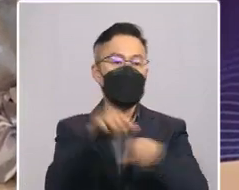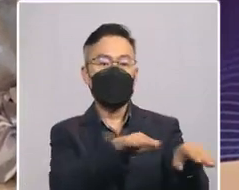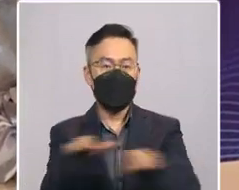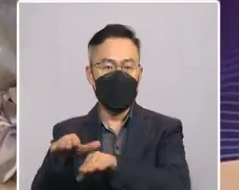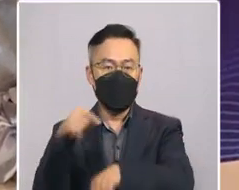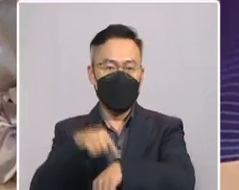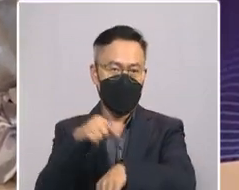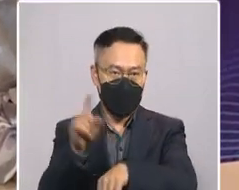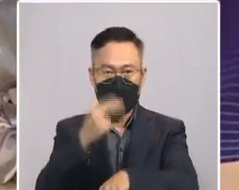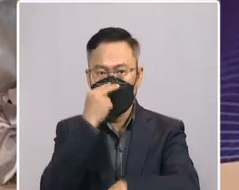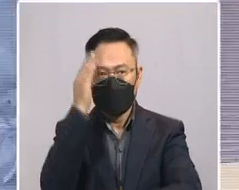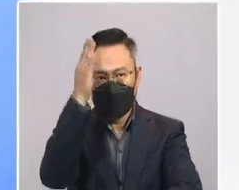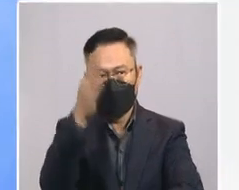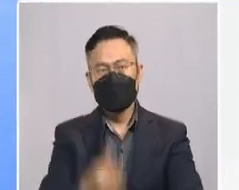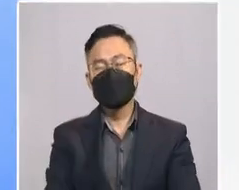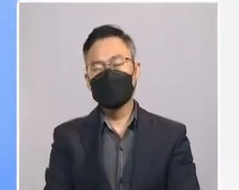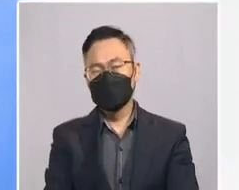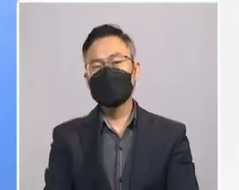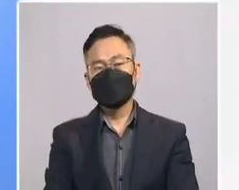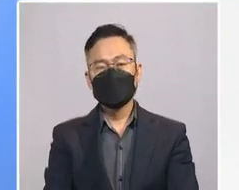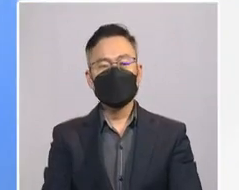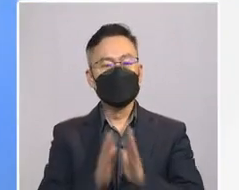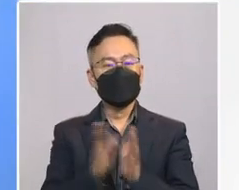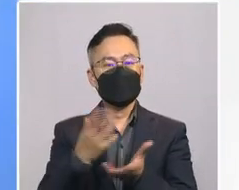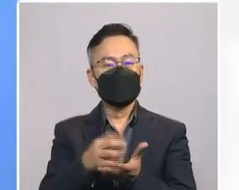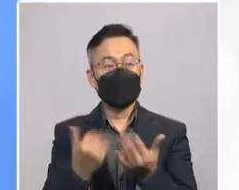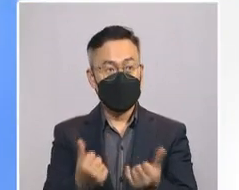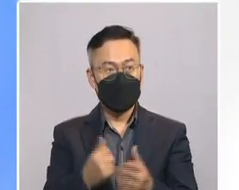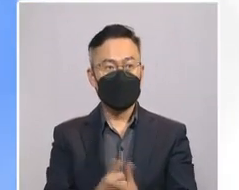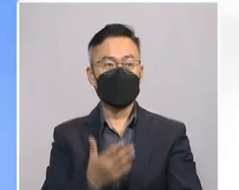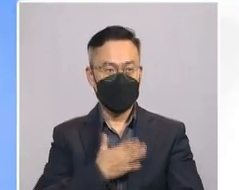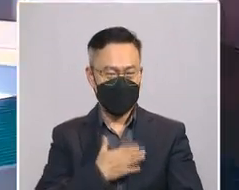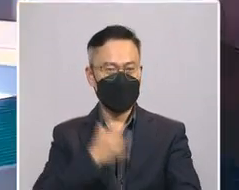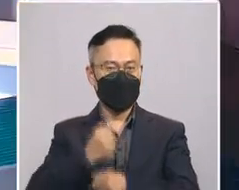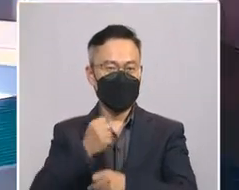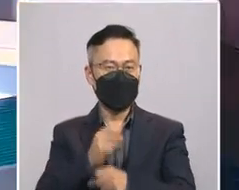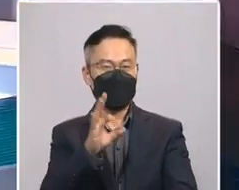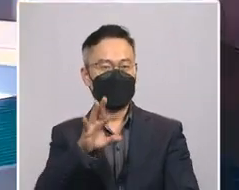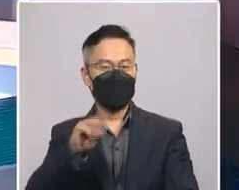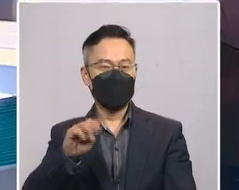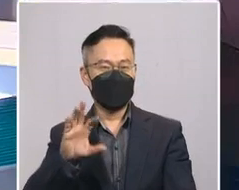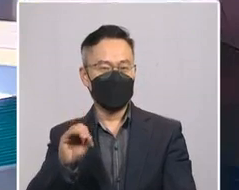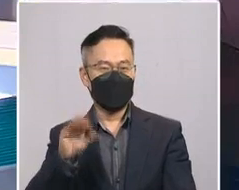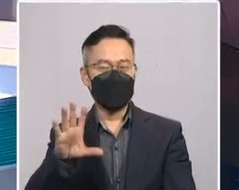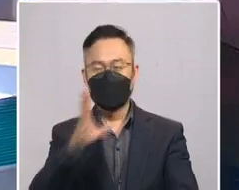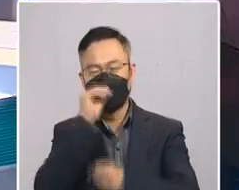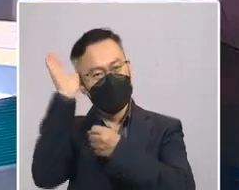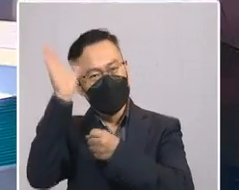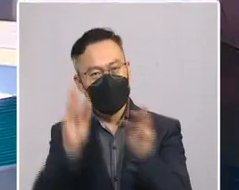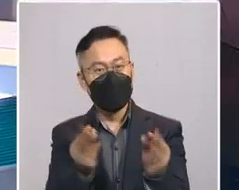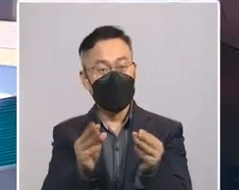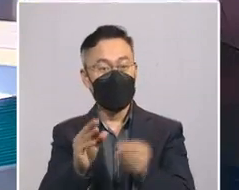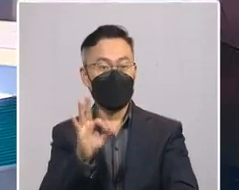บแรกนี้เมื่อไหร่ค่ะ ค่ะขอบคุณค่ะก็ในฐานะที่จัดอยู่ FM 95เอาใจช่วยเหมือนกันนะคะ นะครับเพราะจริงร